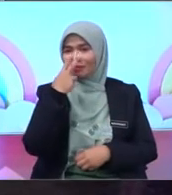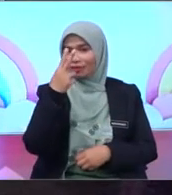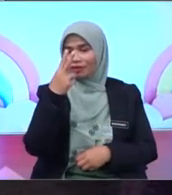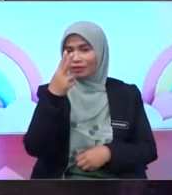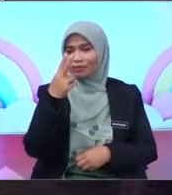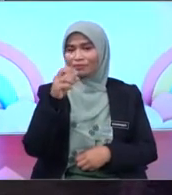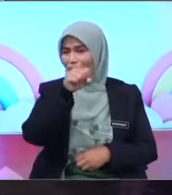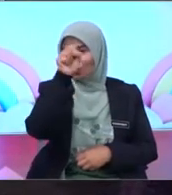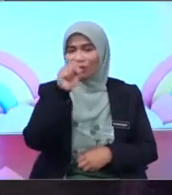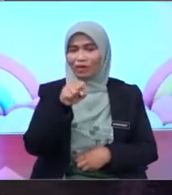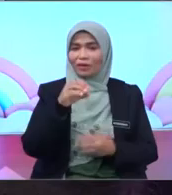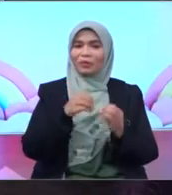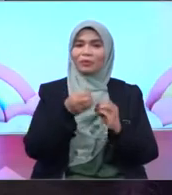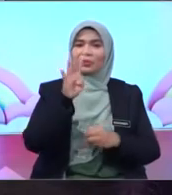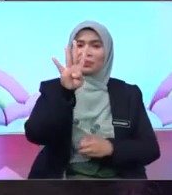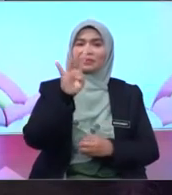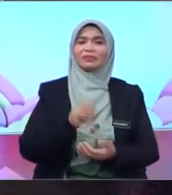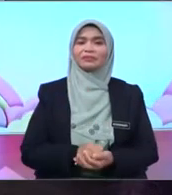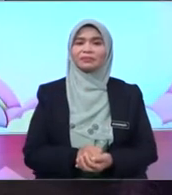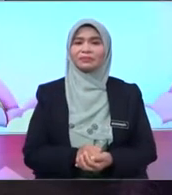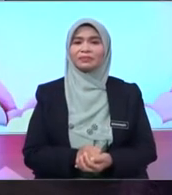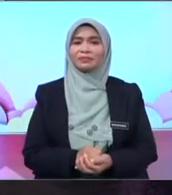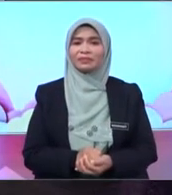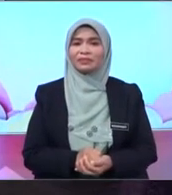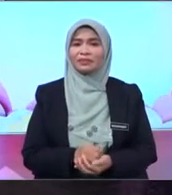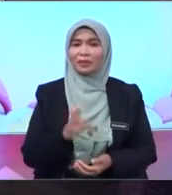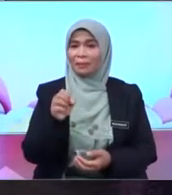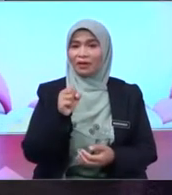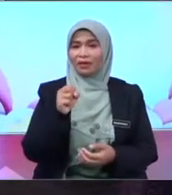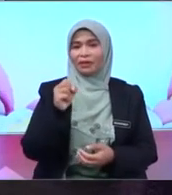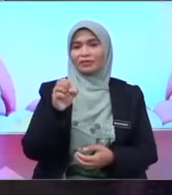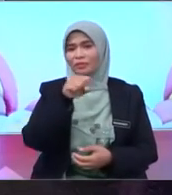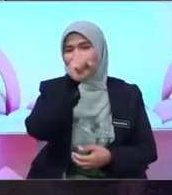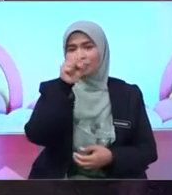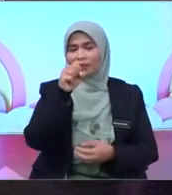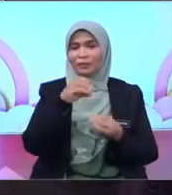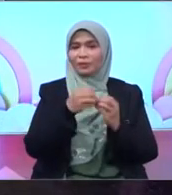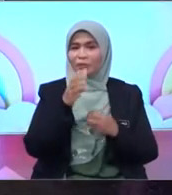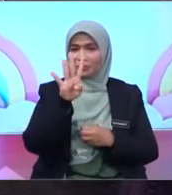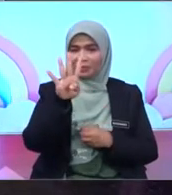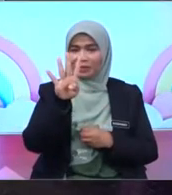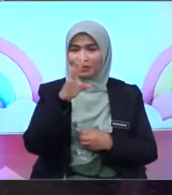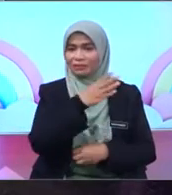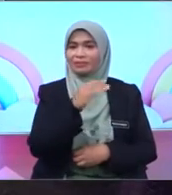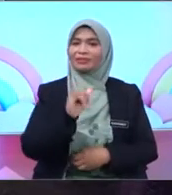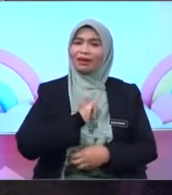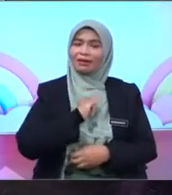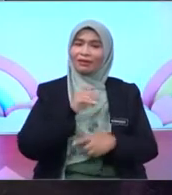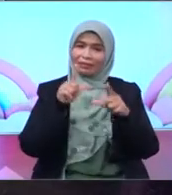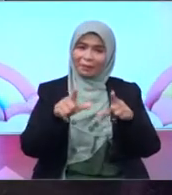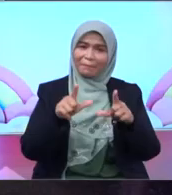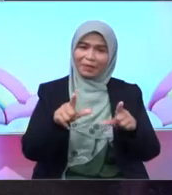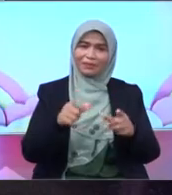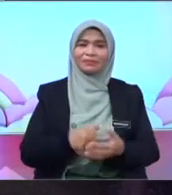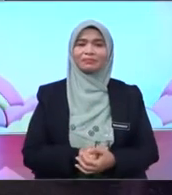nomor ambil sampun soal Lenovo 4ego dan saya tampak encok